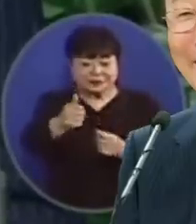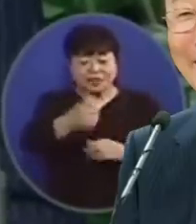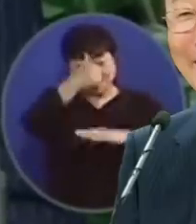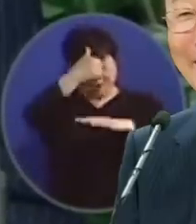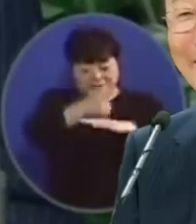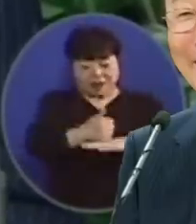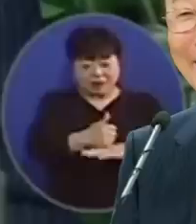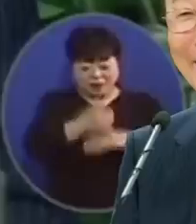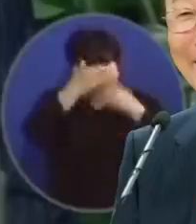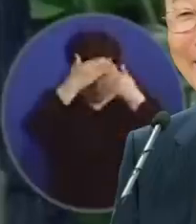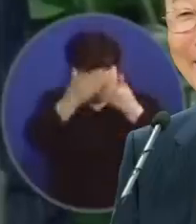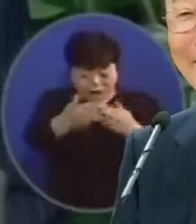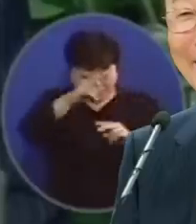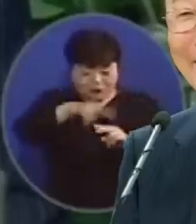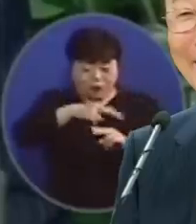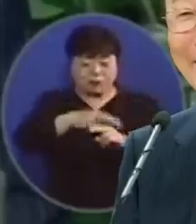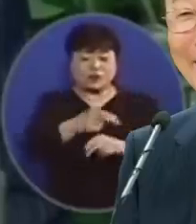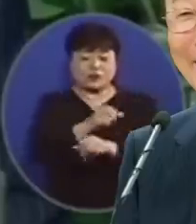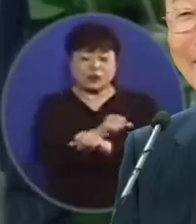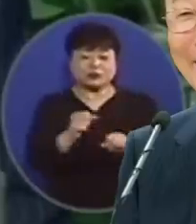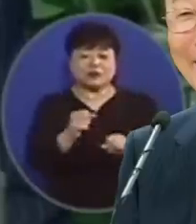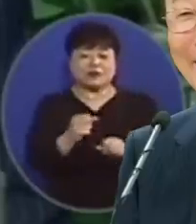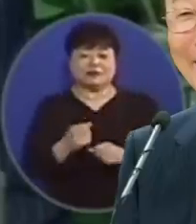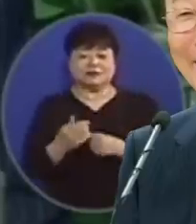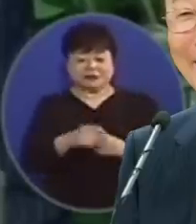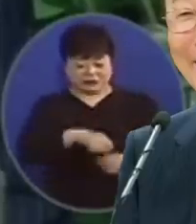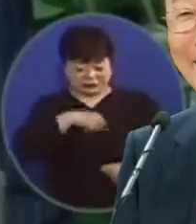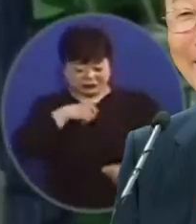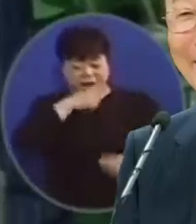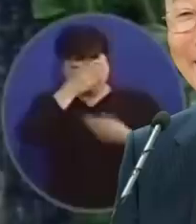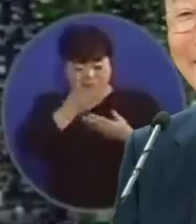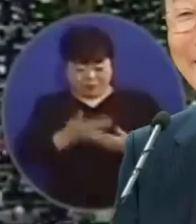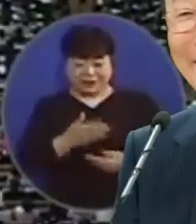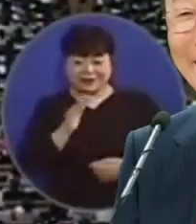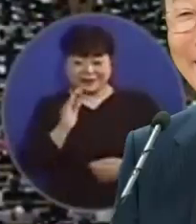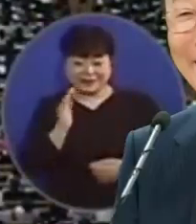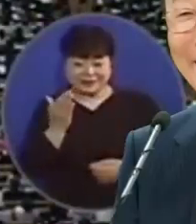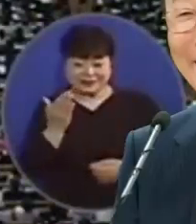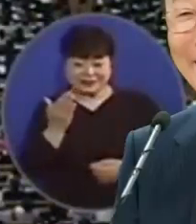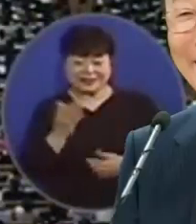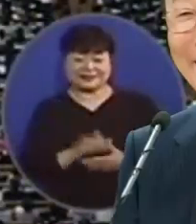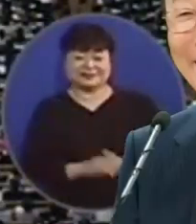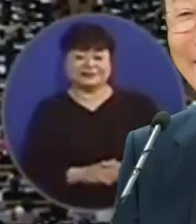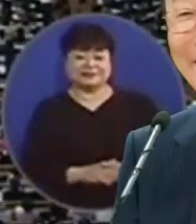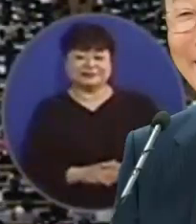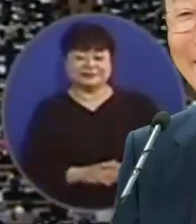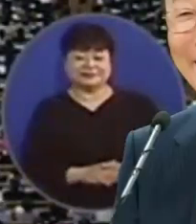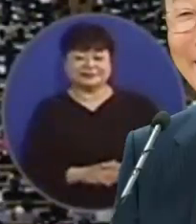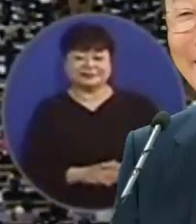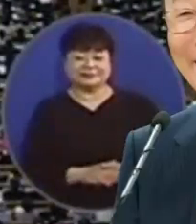결과 값없이 선물로 우리에게 용서와 의로움을 주셨기 때문에